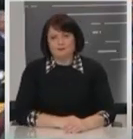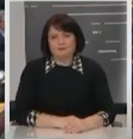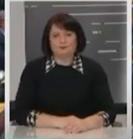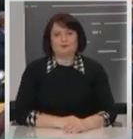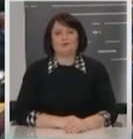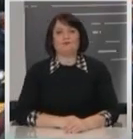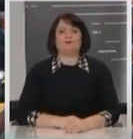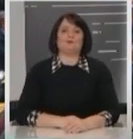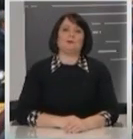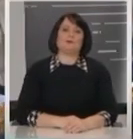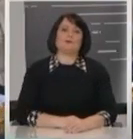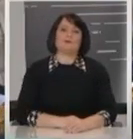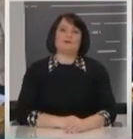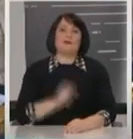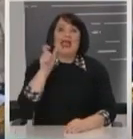Και